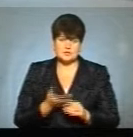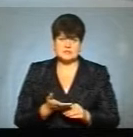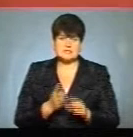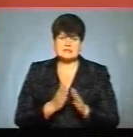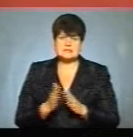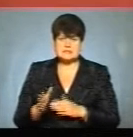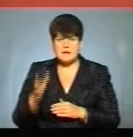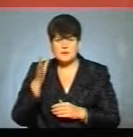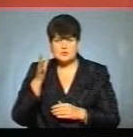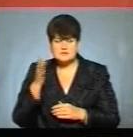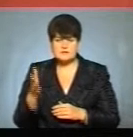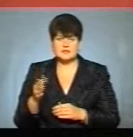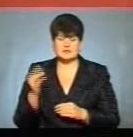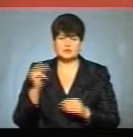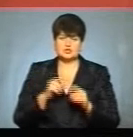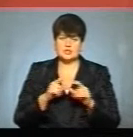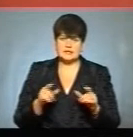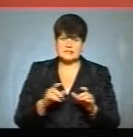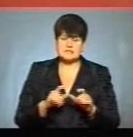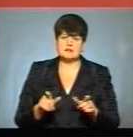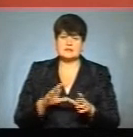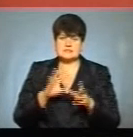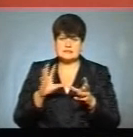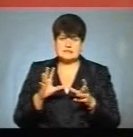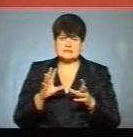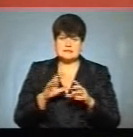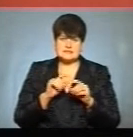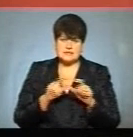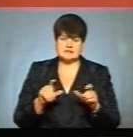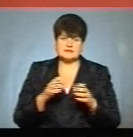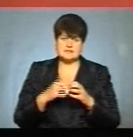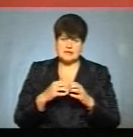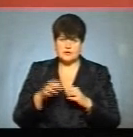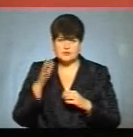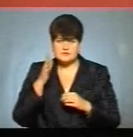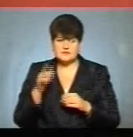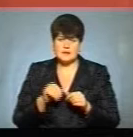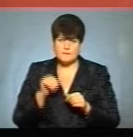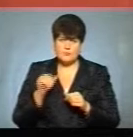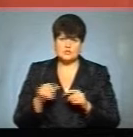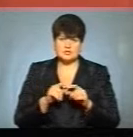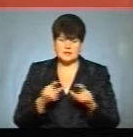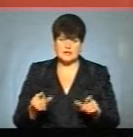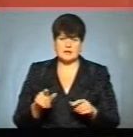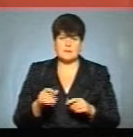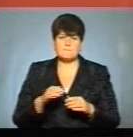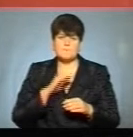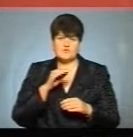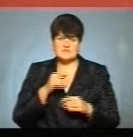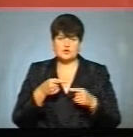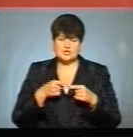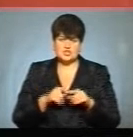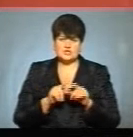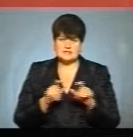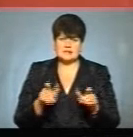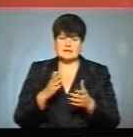системи освіти, тобто дошкільних закладів, закладів загальносередньої освіти, позашкільних закладів, професійно-технічних закладів, які є